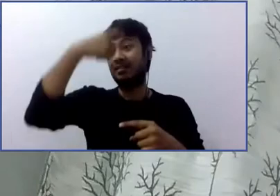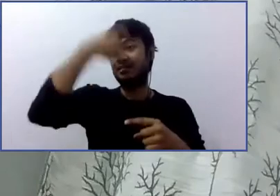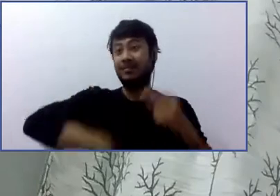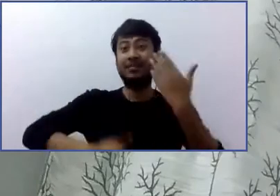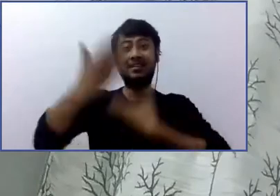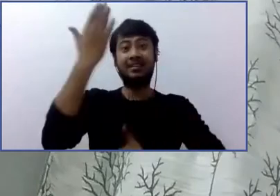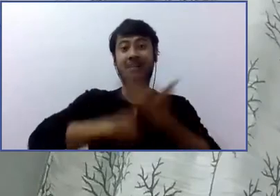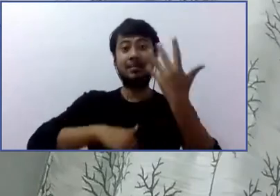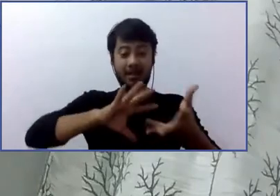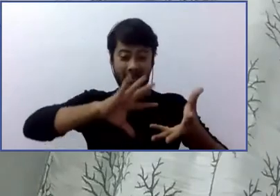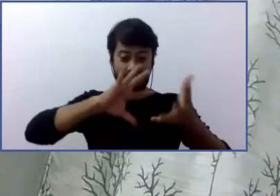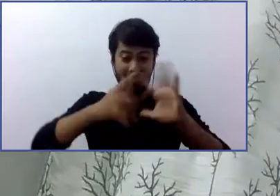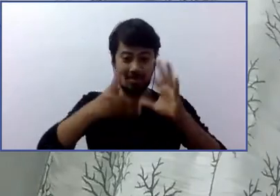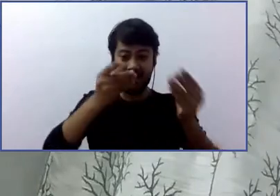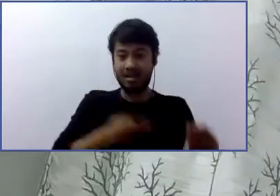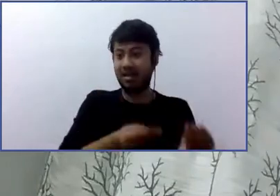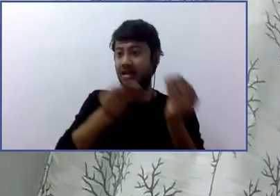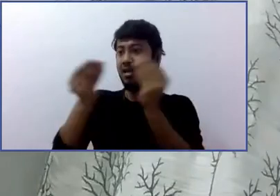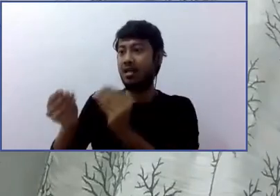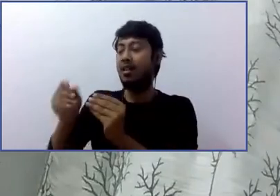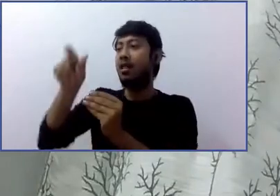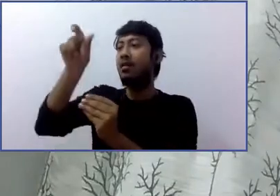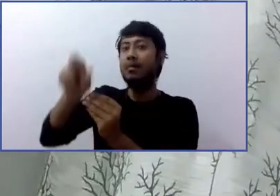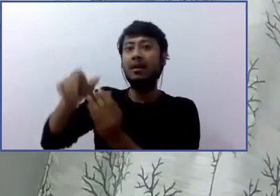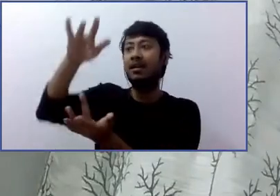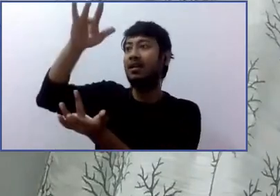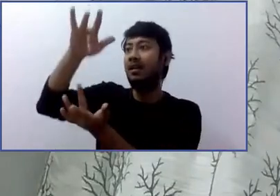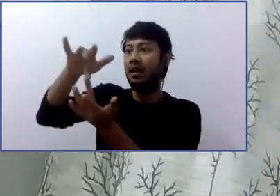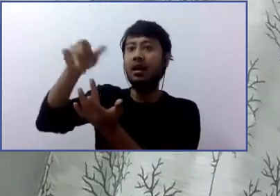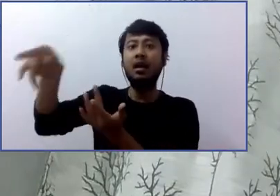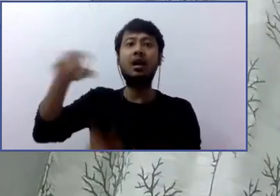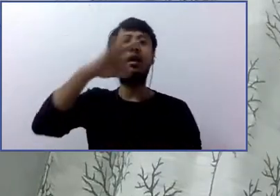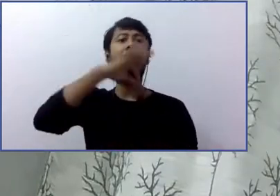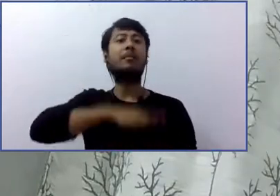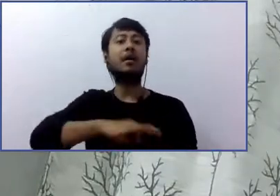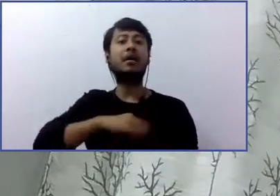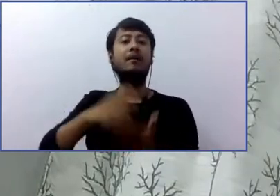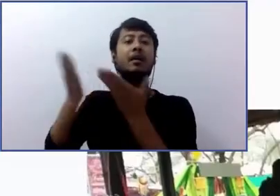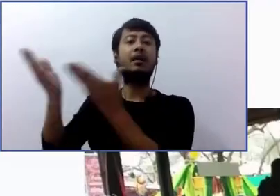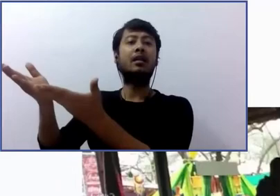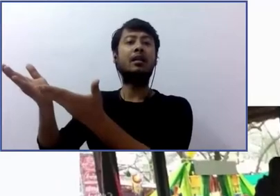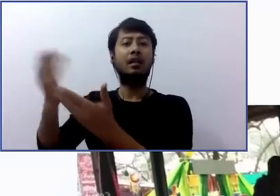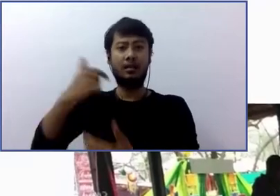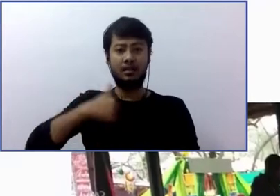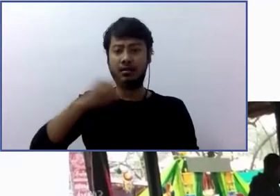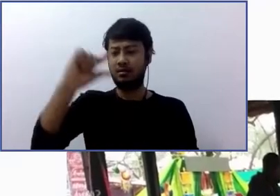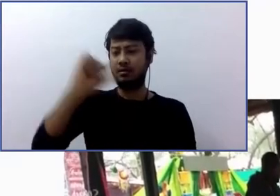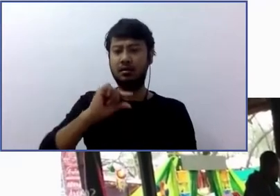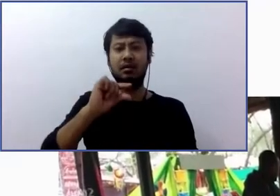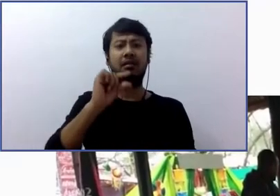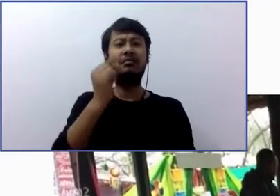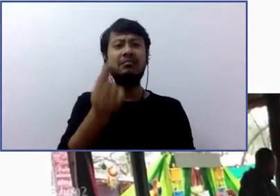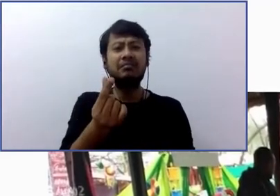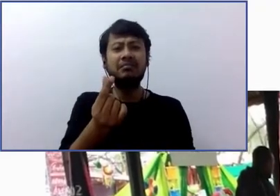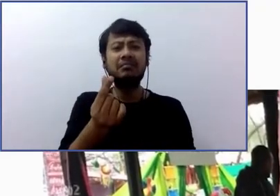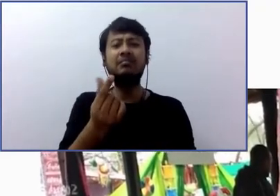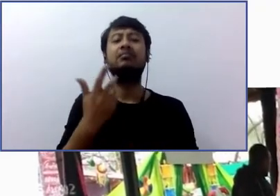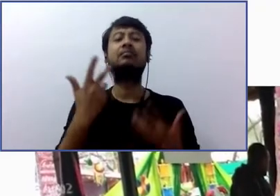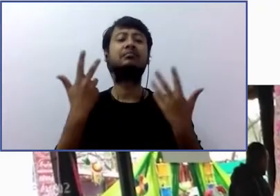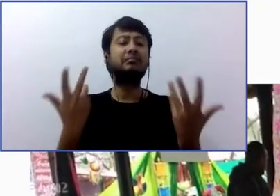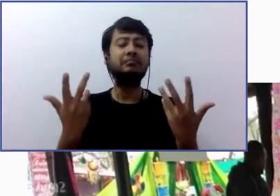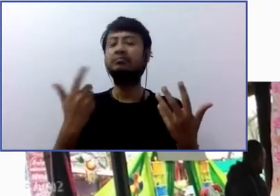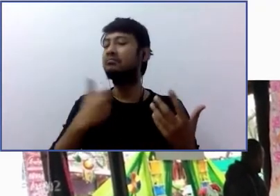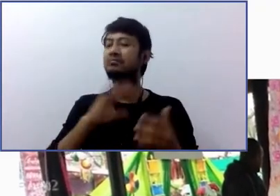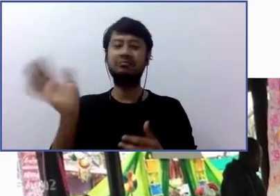ज़्यादा पैसा खा रहा था तो उस चीज़ को ख़त्म करने के लिए हमने डायरेक्ट उनके प्रोडक्ट